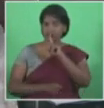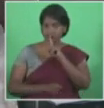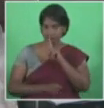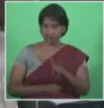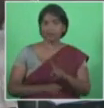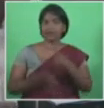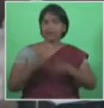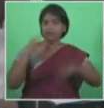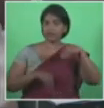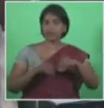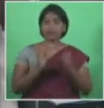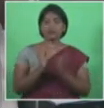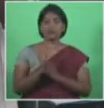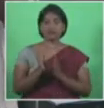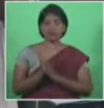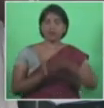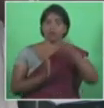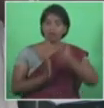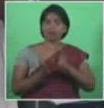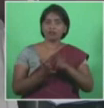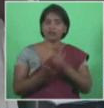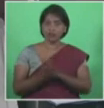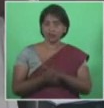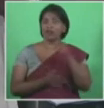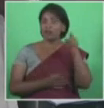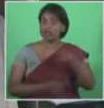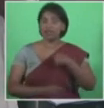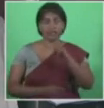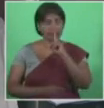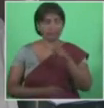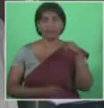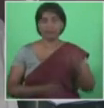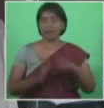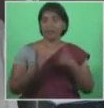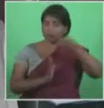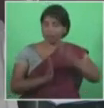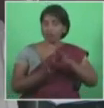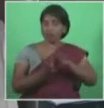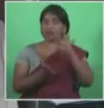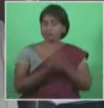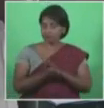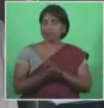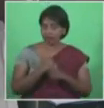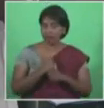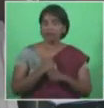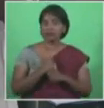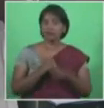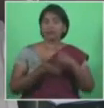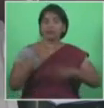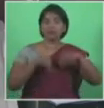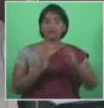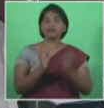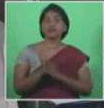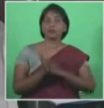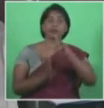කියවුණා ඉලෙක්ෂන් කමිෂන් එකට තීන්දුවක් දෙන්න පුළුවන් කියලා. අන්න ඒක තමයි අපි කියන්නේ. මේ පරද සම්පත කිරුවා පස්සේ රෙගුලේෂන් හදන්න. ප්‍රතිවර්ත කමිෂන්ට